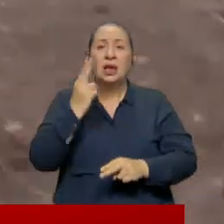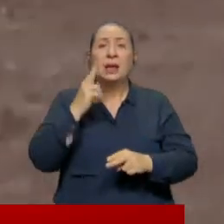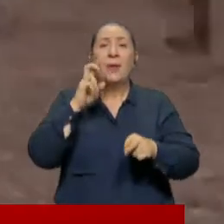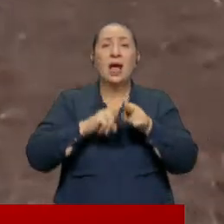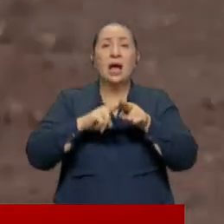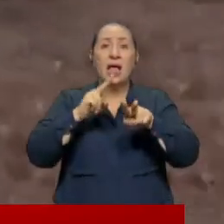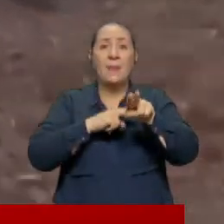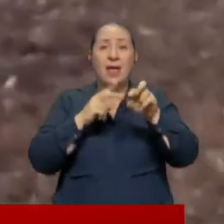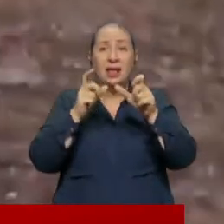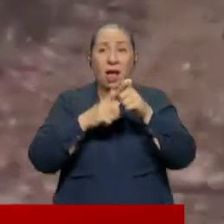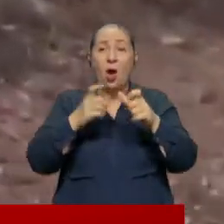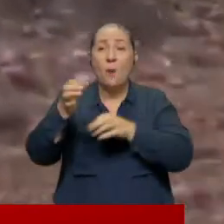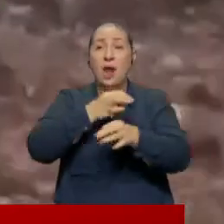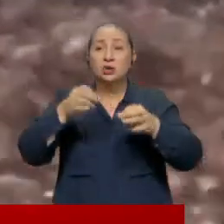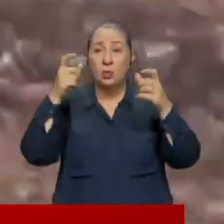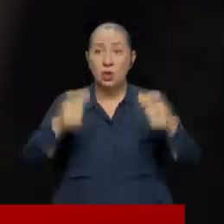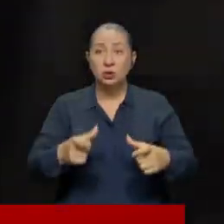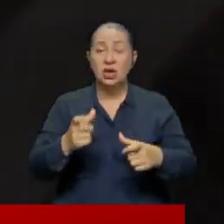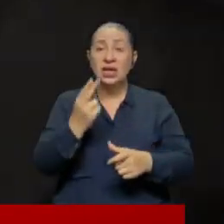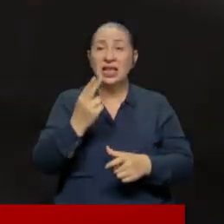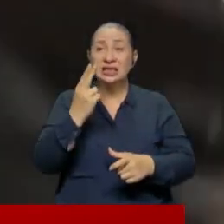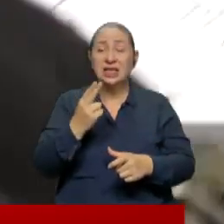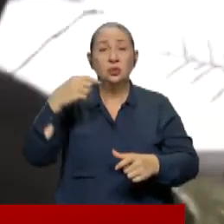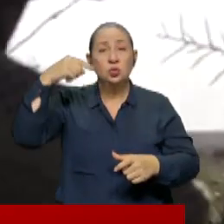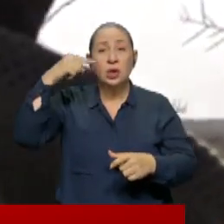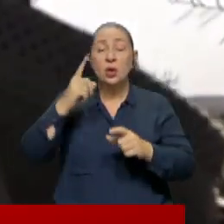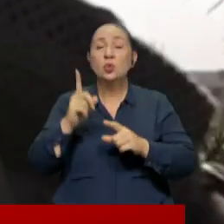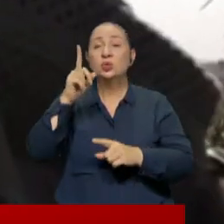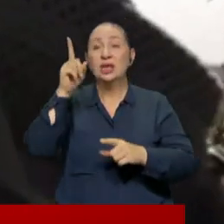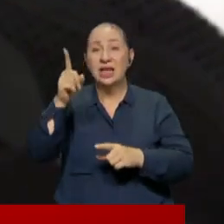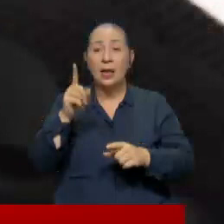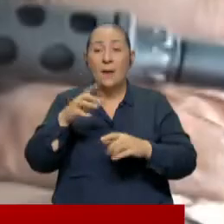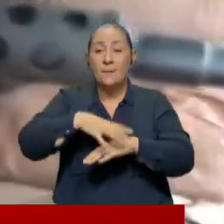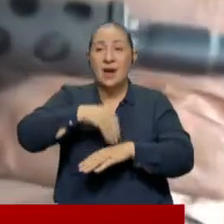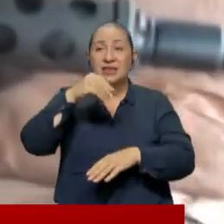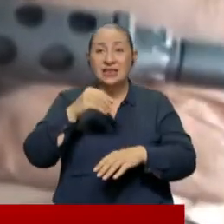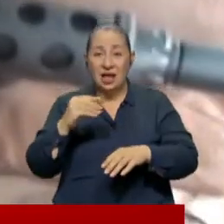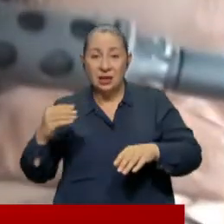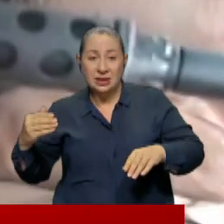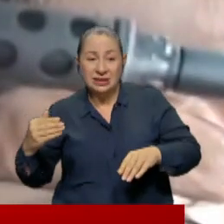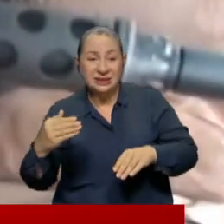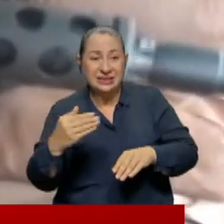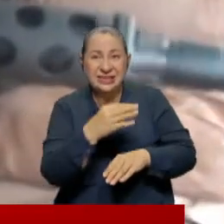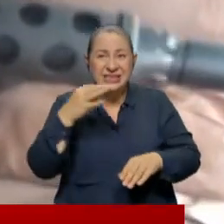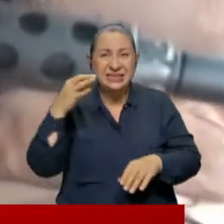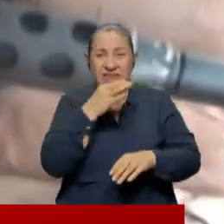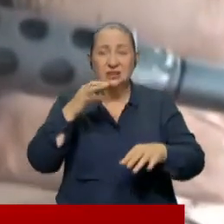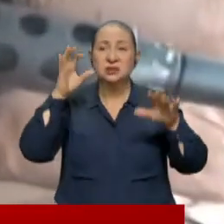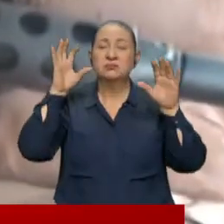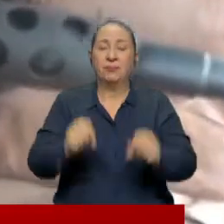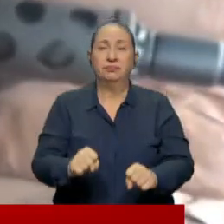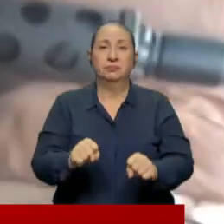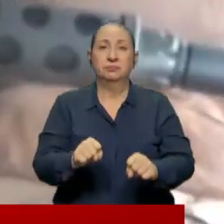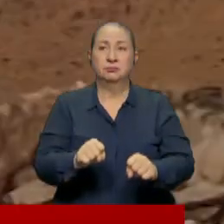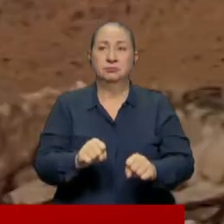PKK-YPG'li terörist operasyon bölgesinde, 7'si ise Suriye'nin kuzeyinden Mardin-Kızıltepe hudut hattına sızmaya çalışırken etkisiz